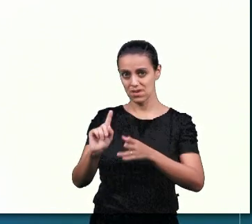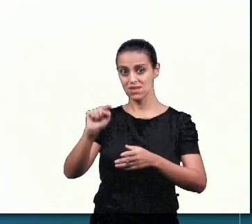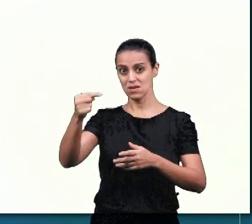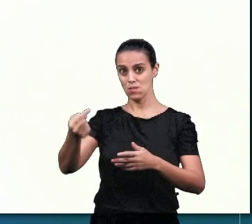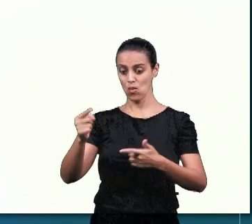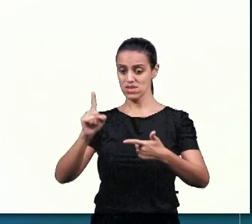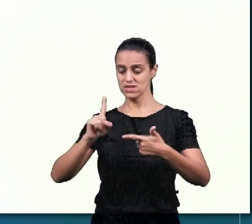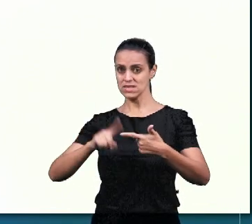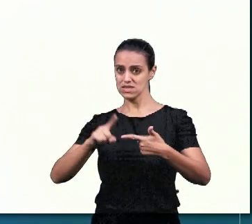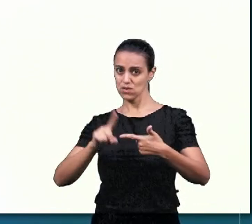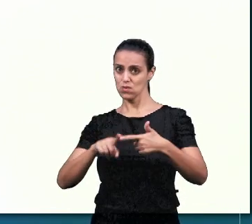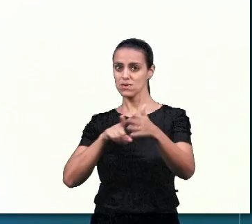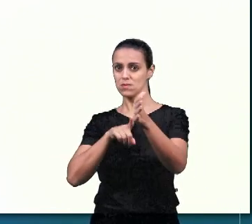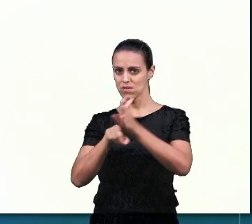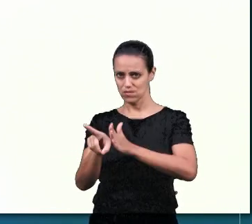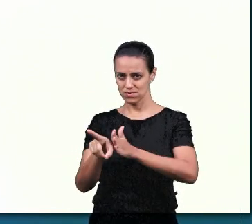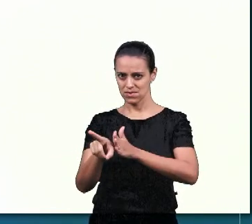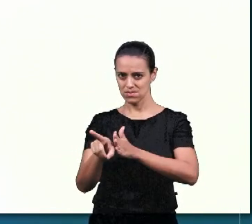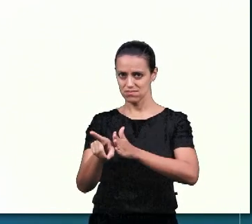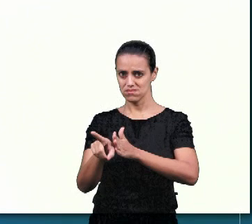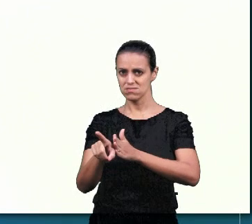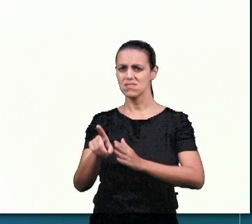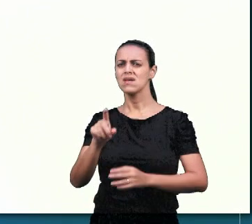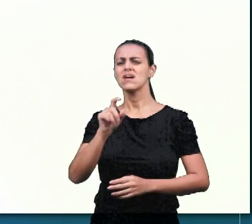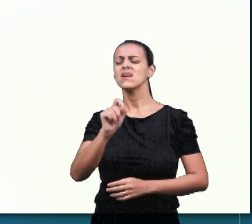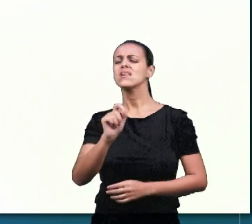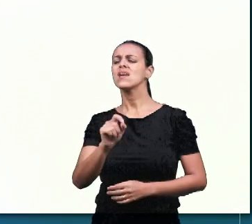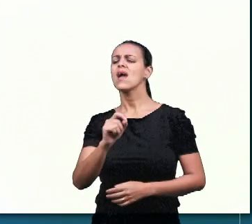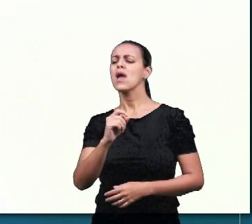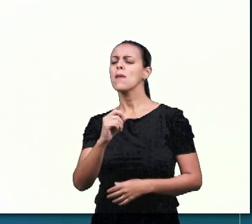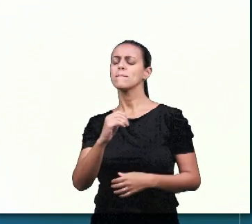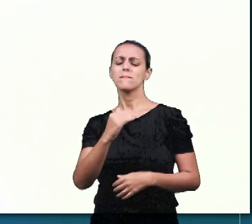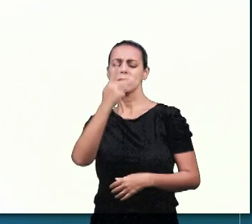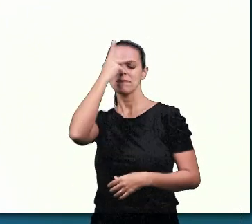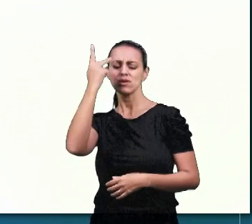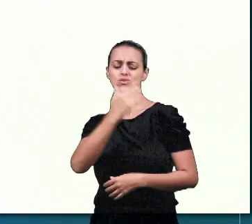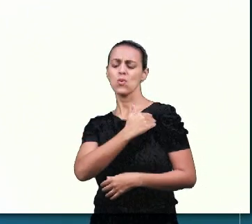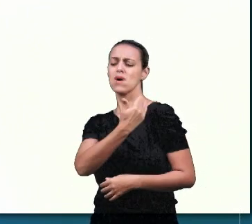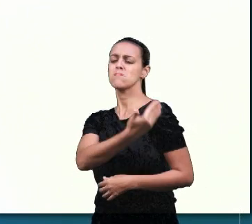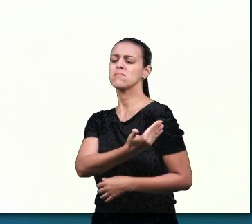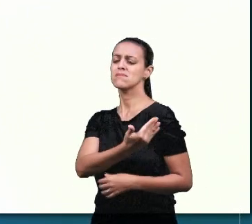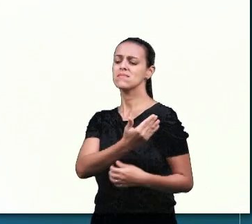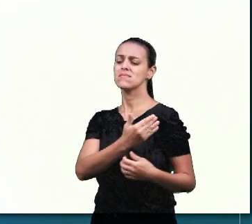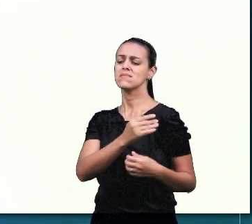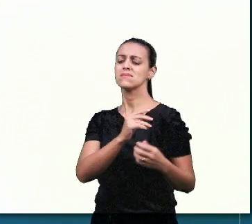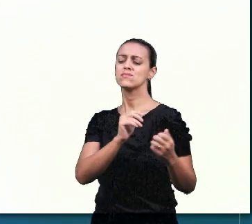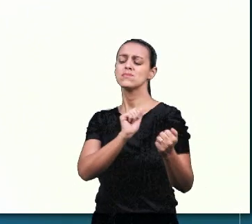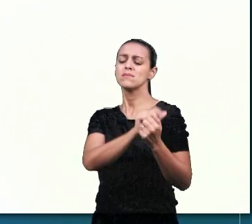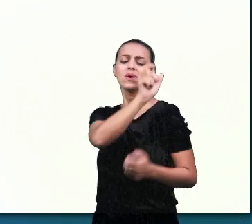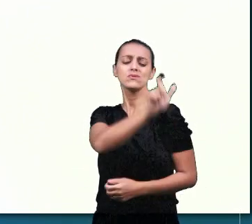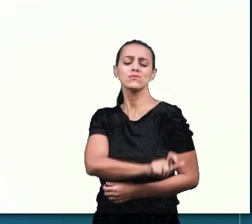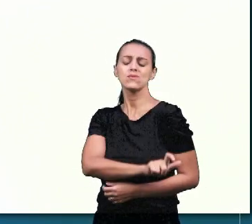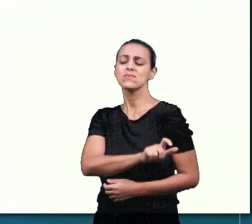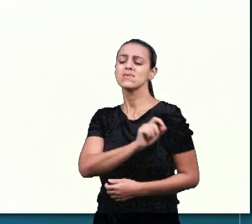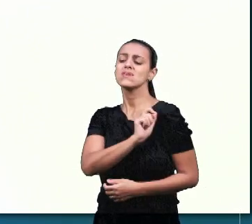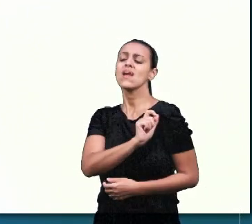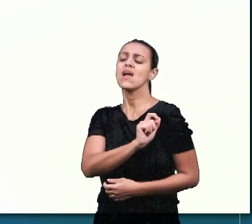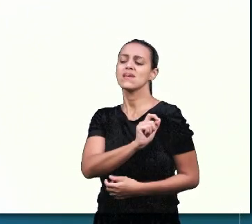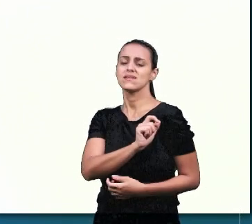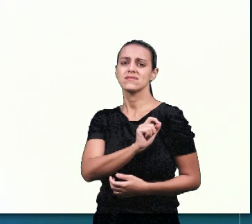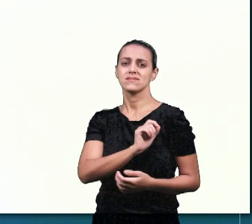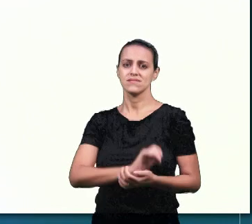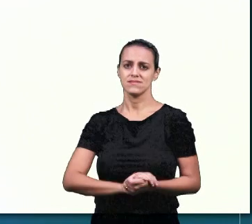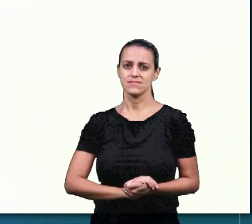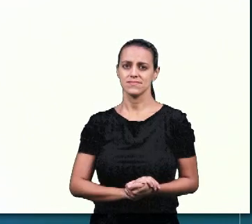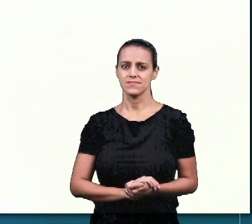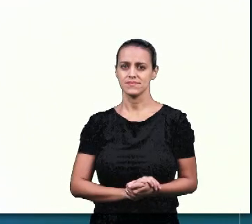fait une deuxième question. Qui est mon prochain? Quand il demande qui est mon prochain, maintenant je vais